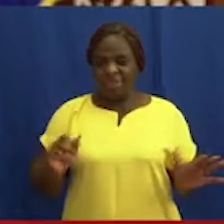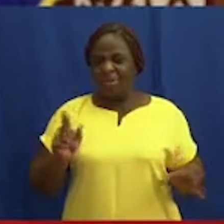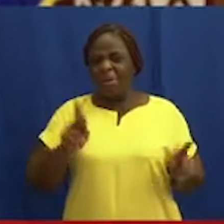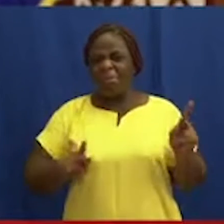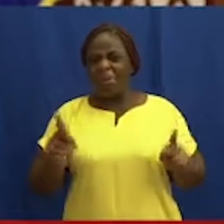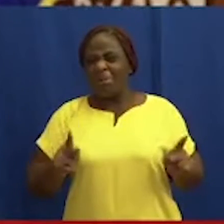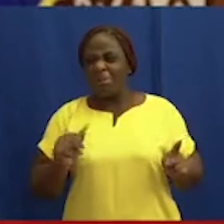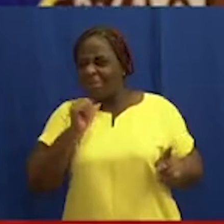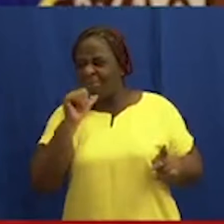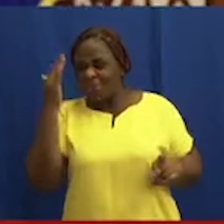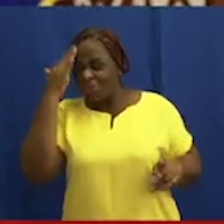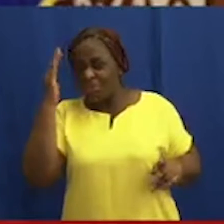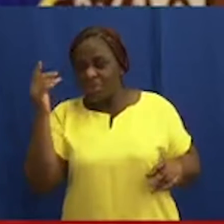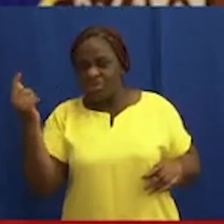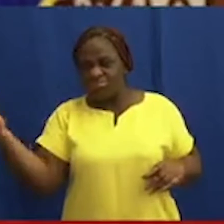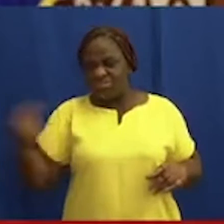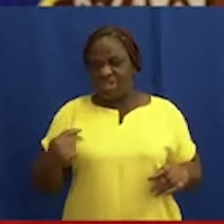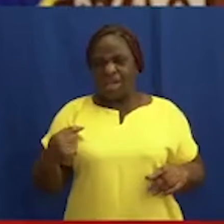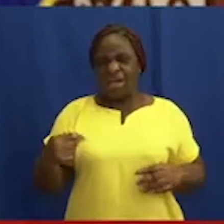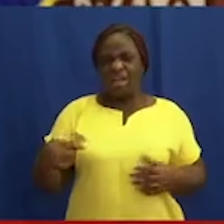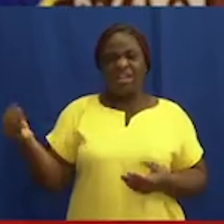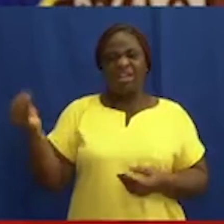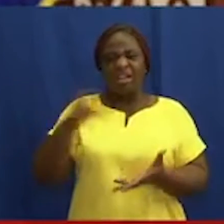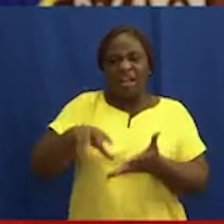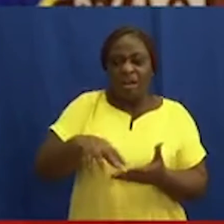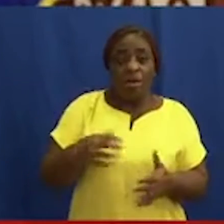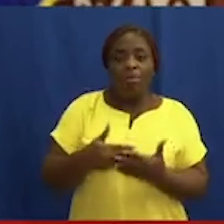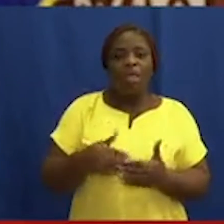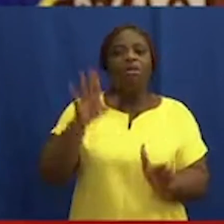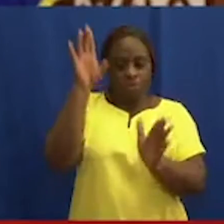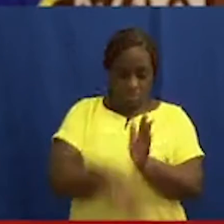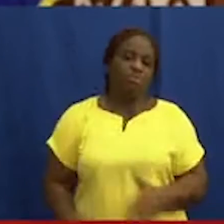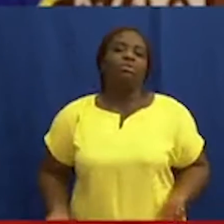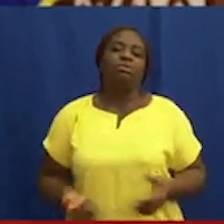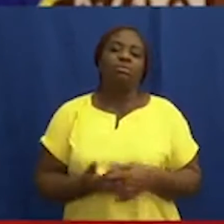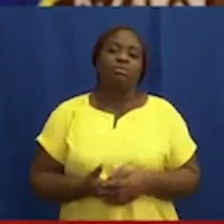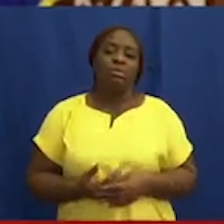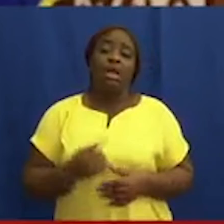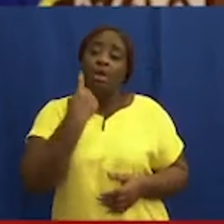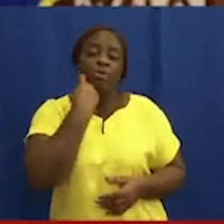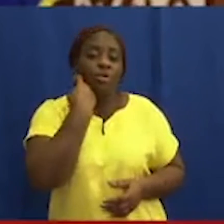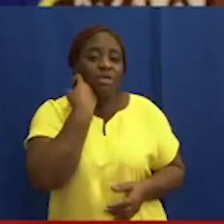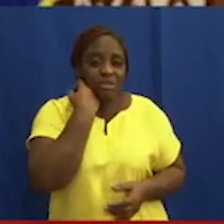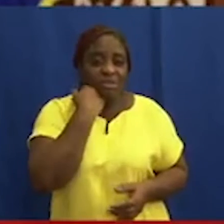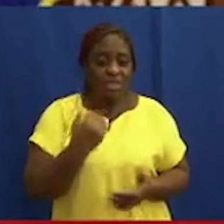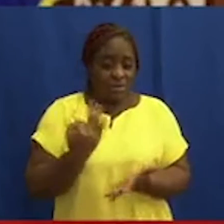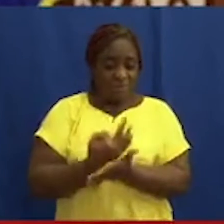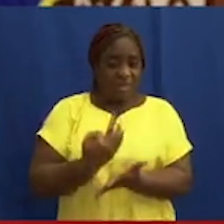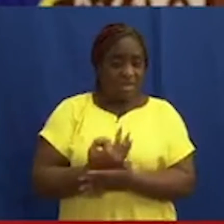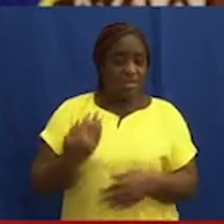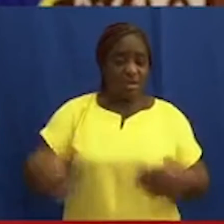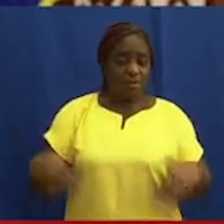ajewa, to lalle lalle ne hukumomi za su yi aikin su wajen kama su da kuma jan kunnin su. Duk